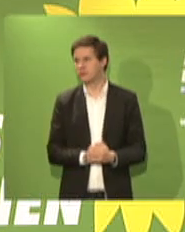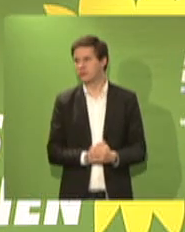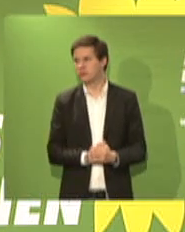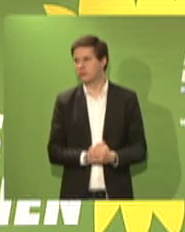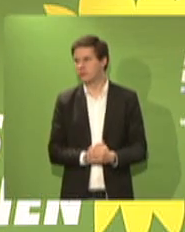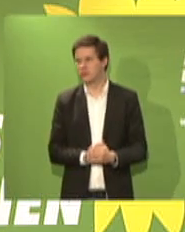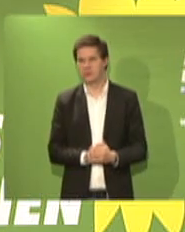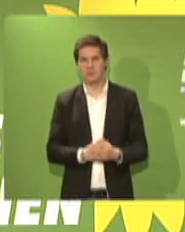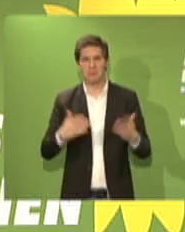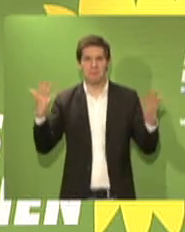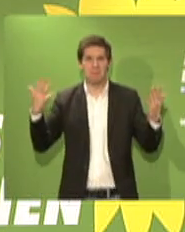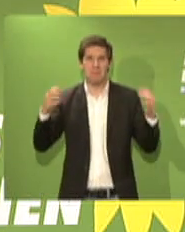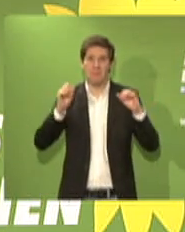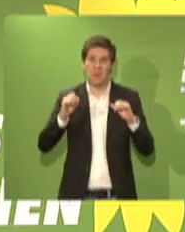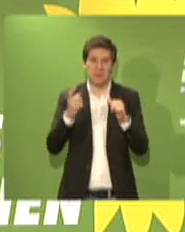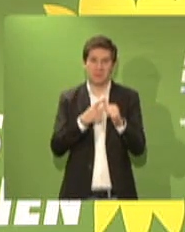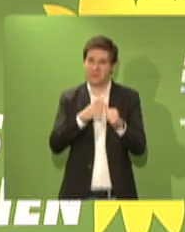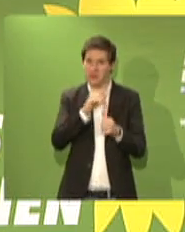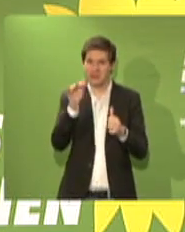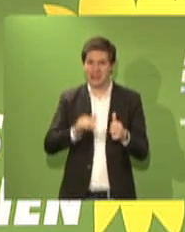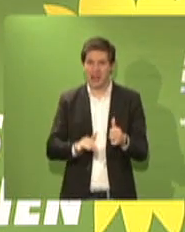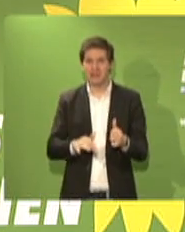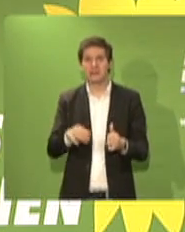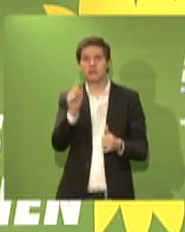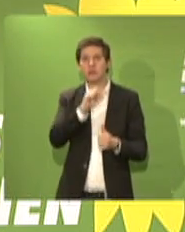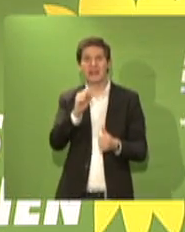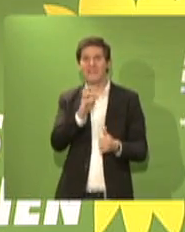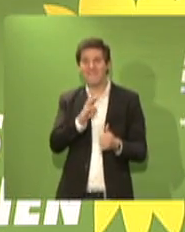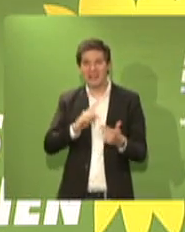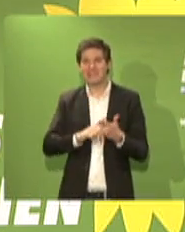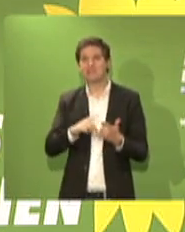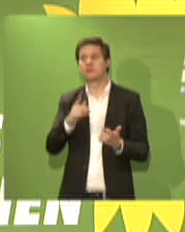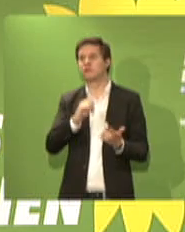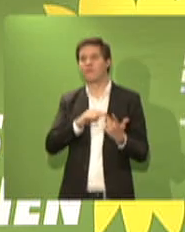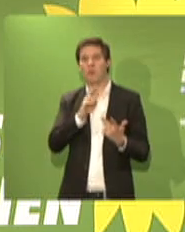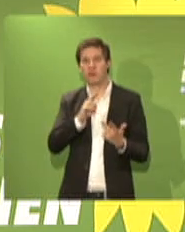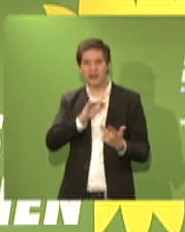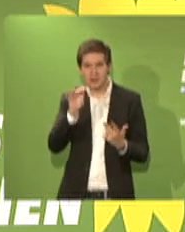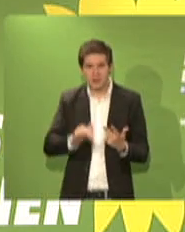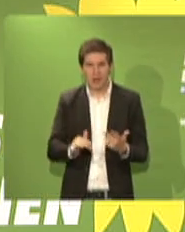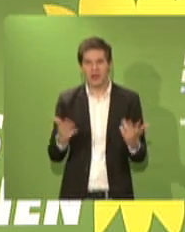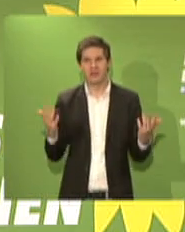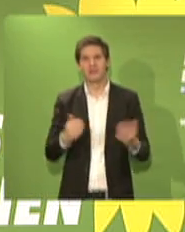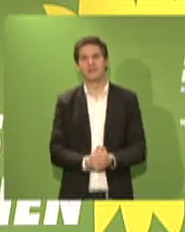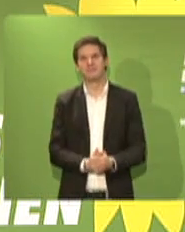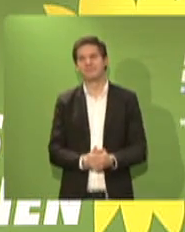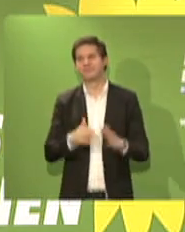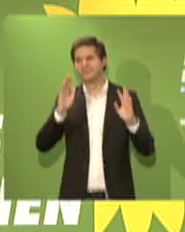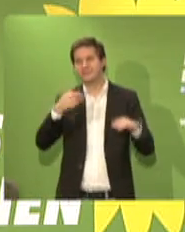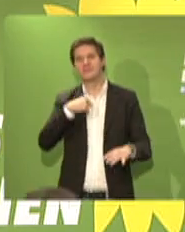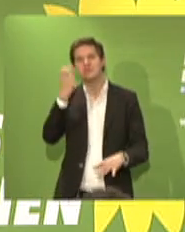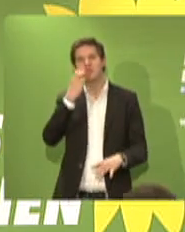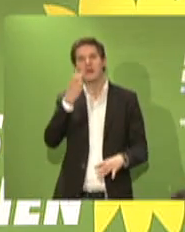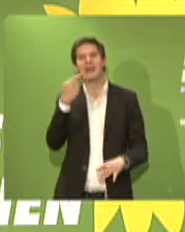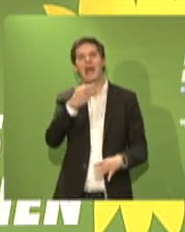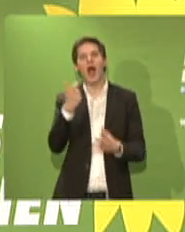Die ist offensichtlich noch nicht da. Susanne Rickers und Andreas Woboda sind auch nicht da. Dann frage ich nach Gerhard